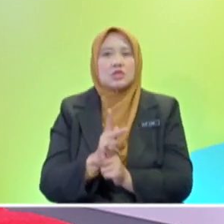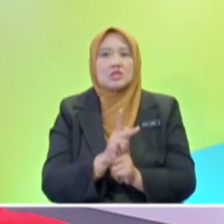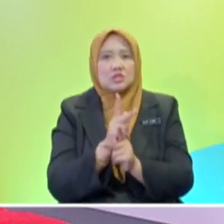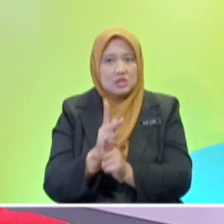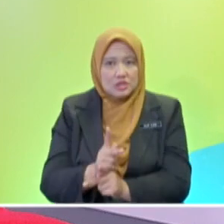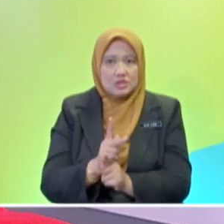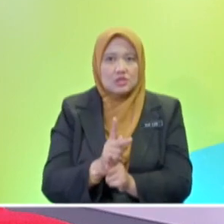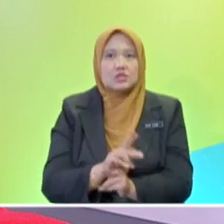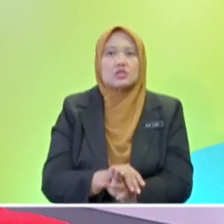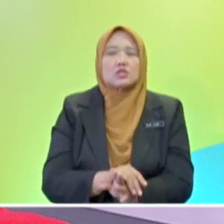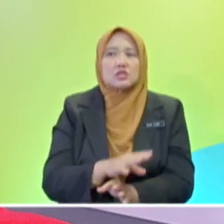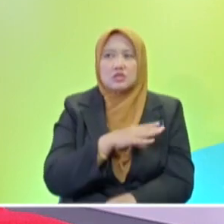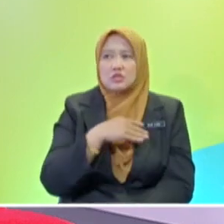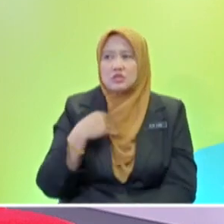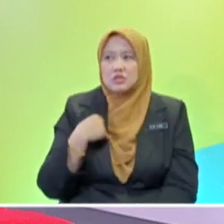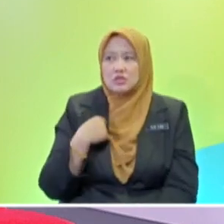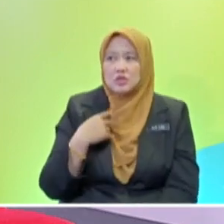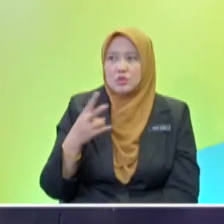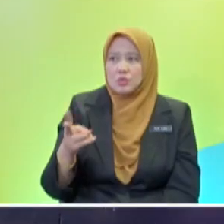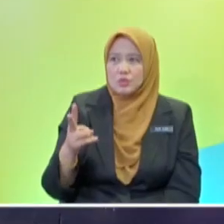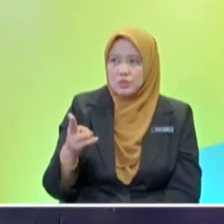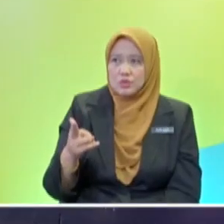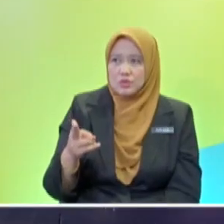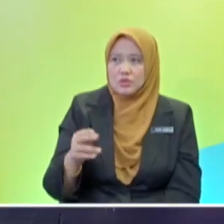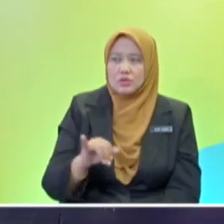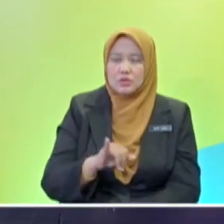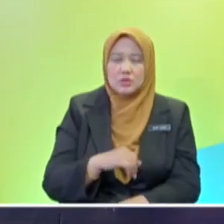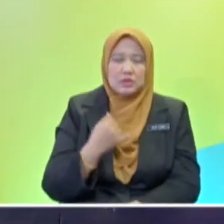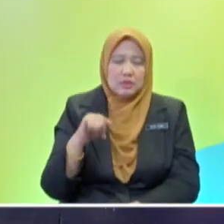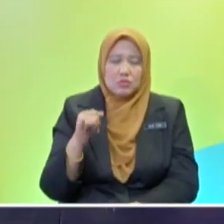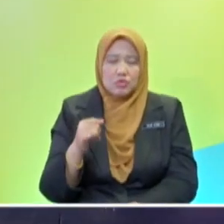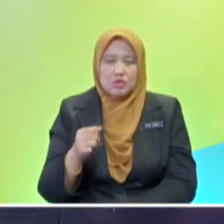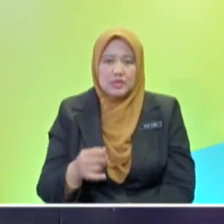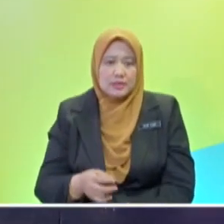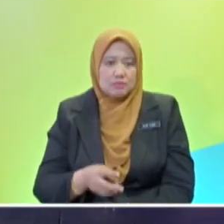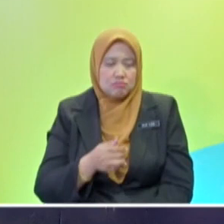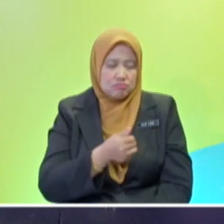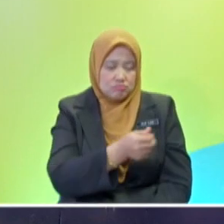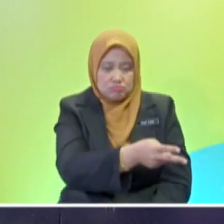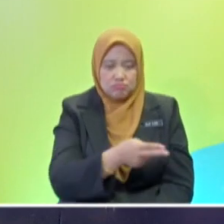berhati-hati dan gunting tersebut tidak diajukan pada kawan-kawan